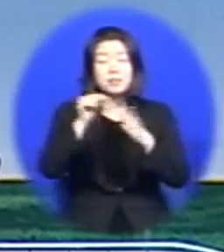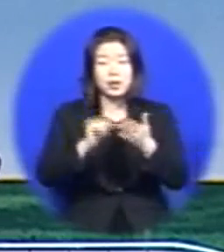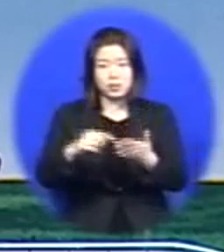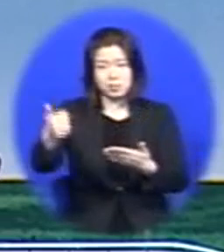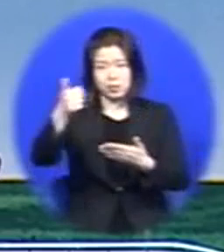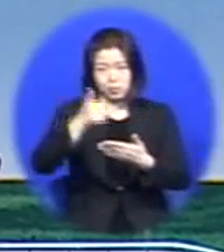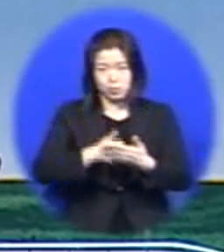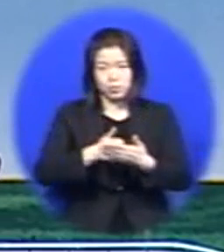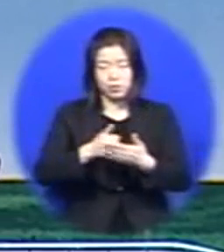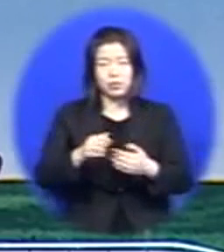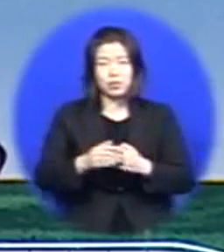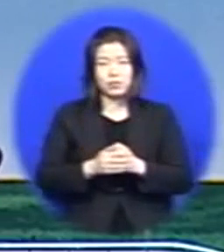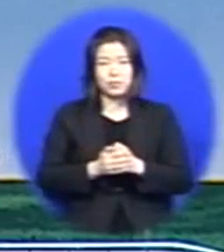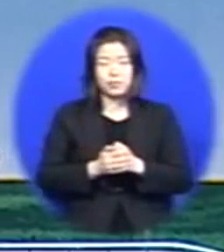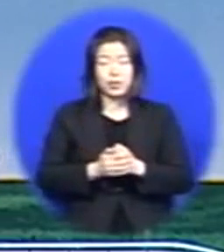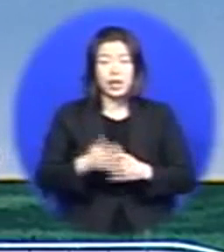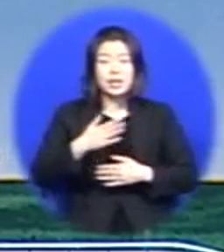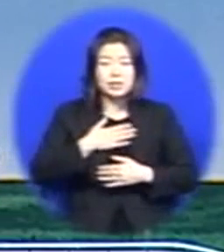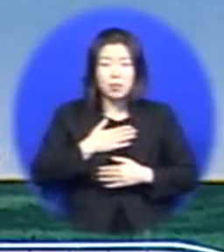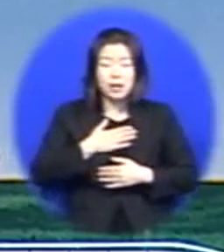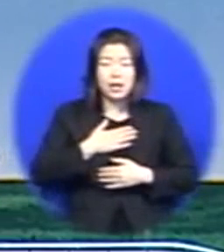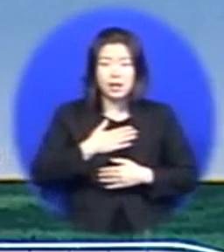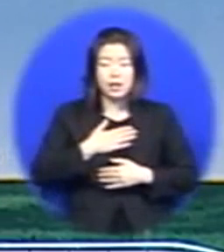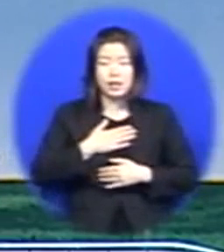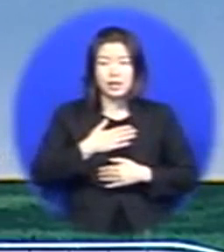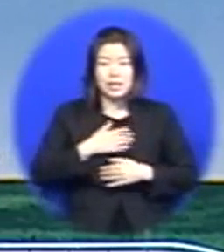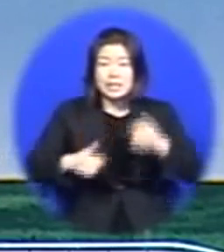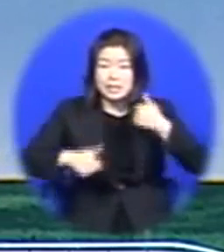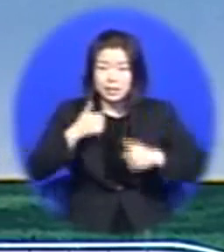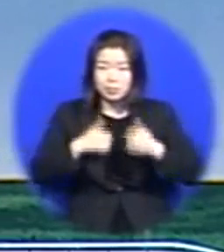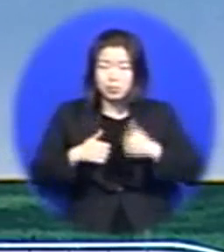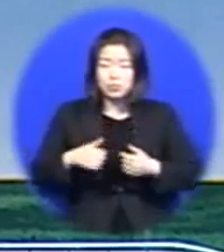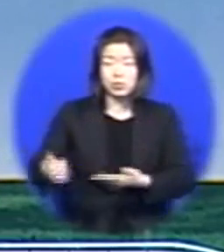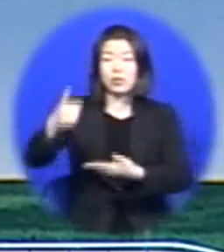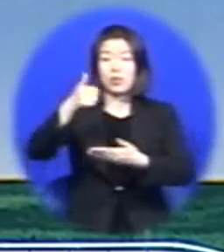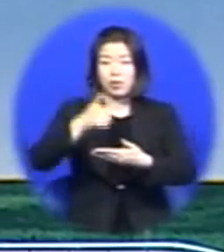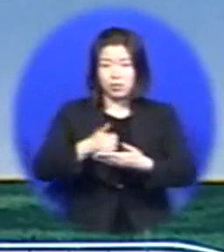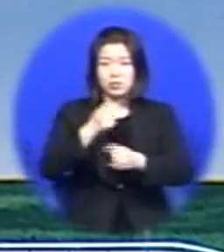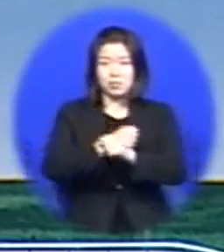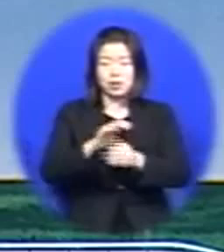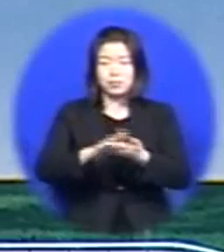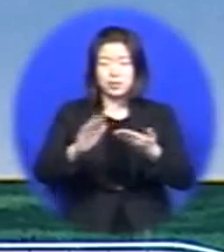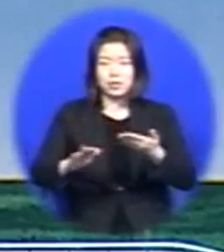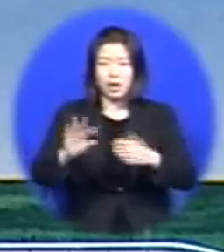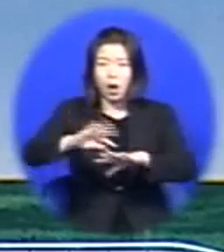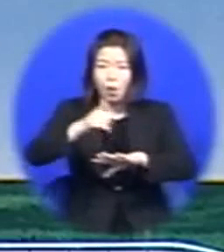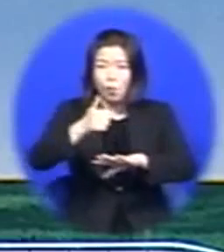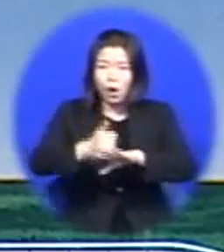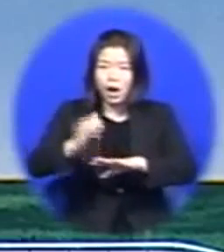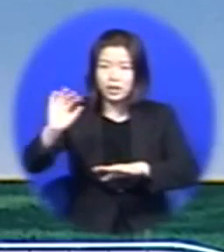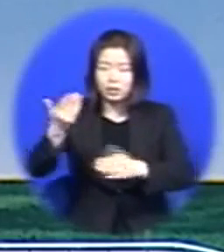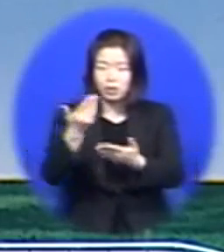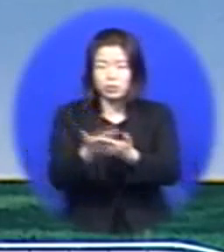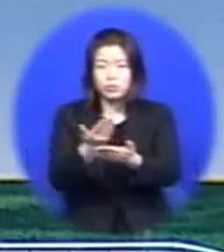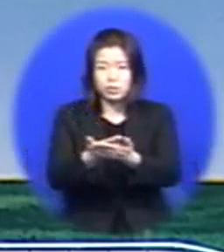오셔요. 제가 정말 기쁨으로 영접합니다. 왕이